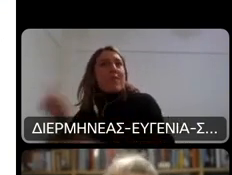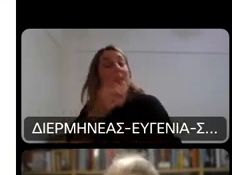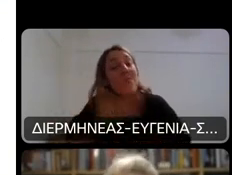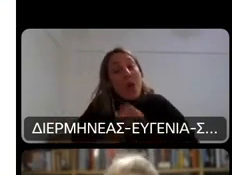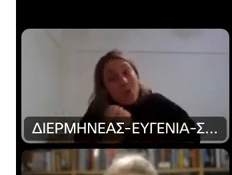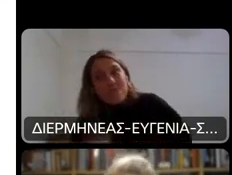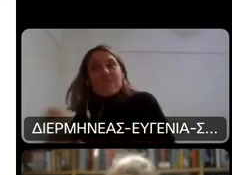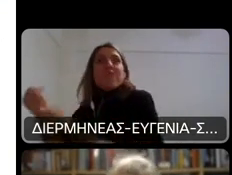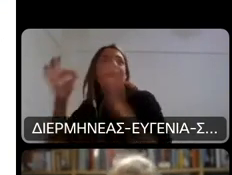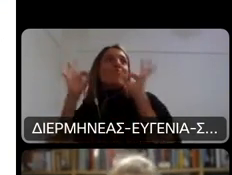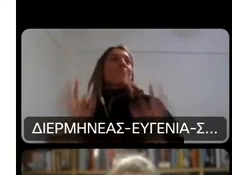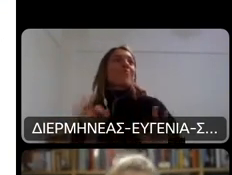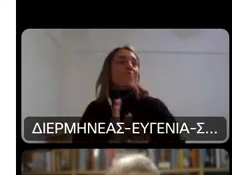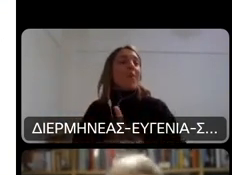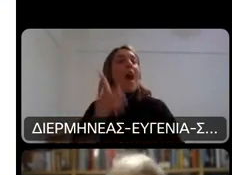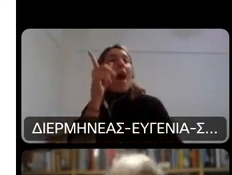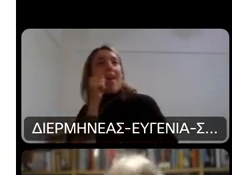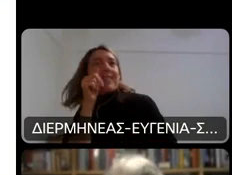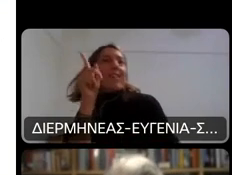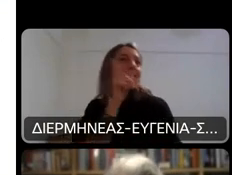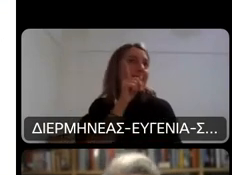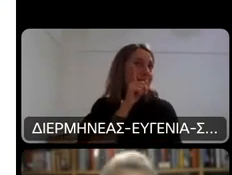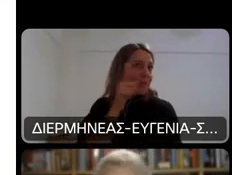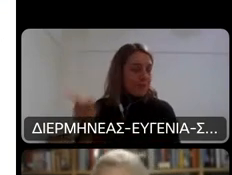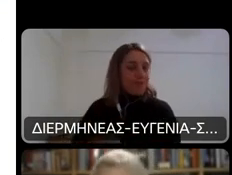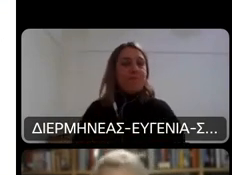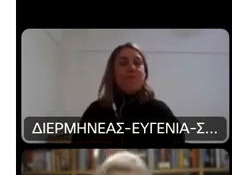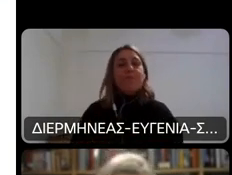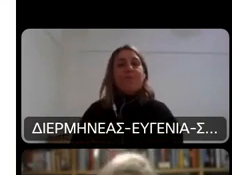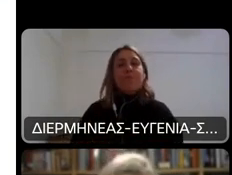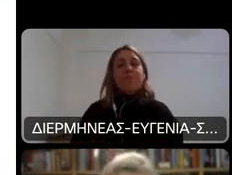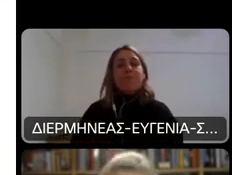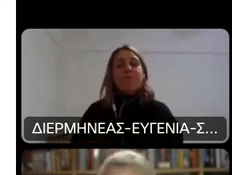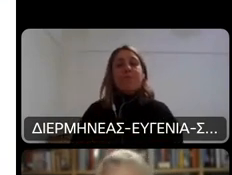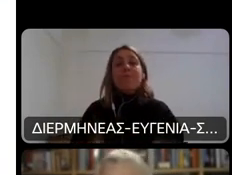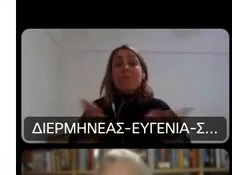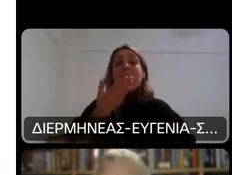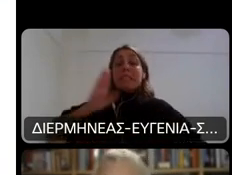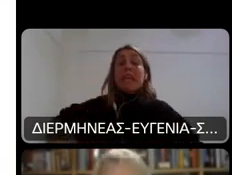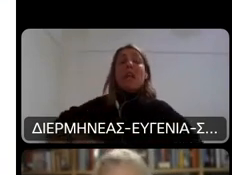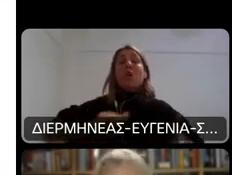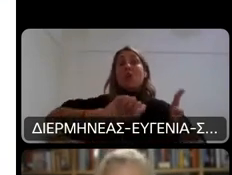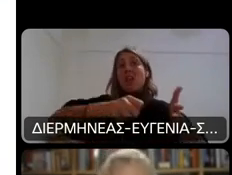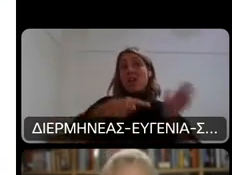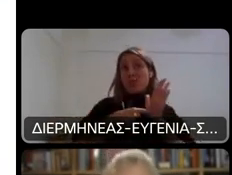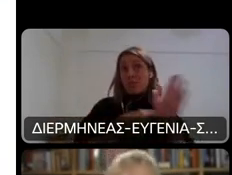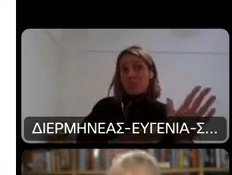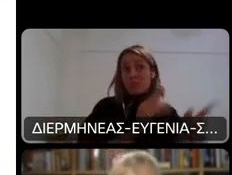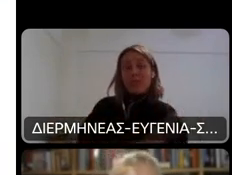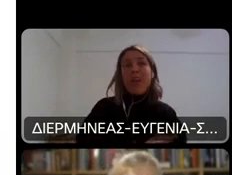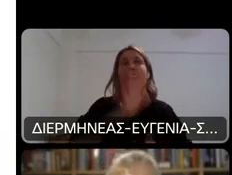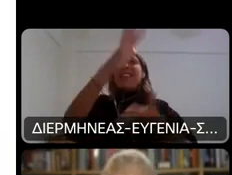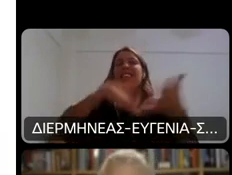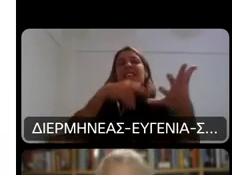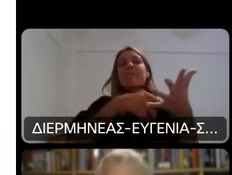μετανάστριες, τους πρόσφυγες και τις προσφυγήσεις. Να πω τέλος ότι η εργαλειοθήκη που σας παρουσίασα, το αντιρατσιστικό σώμα κειμένο στο